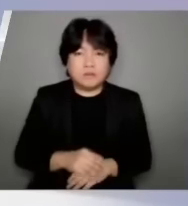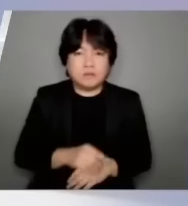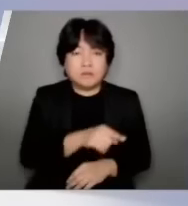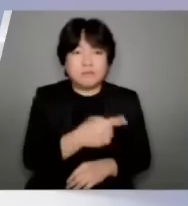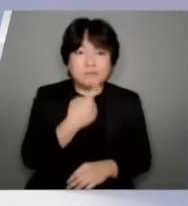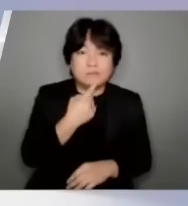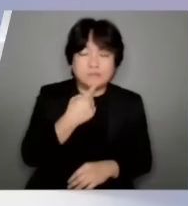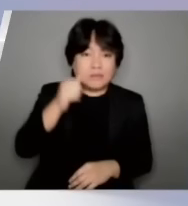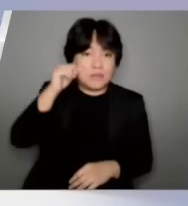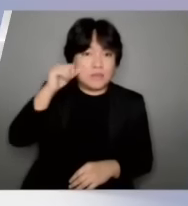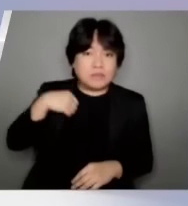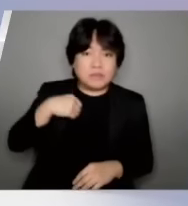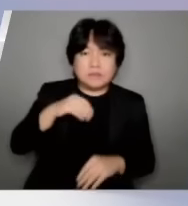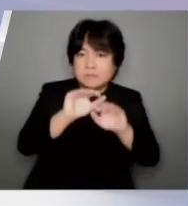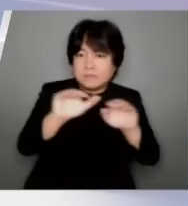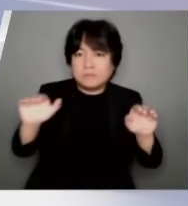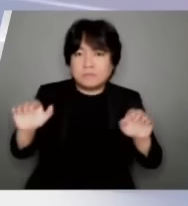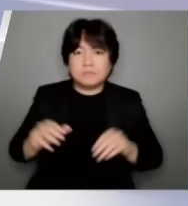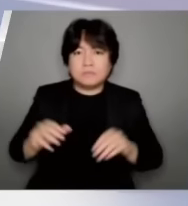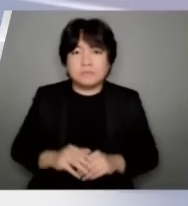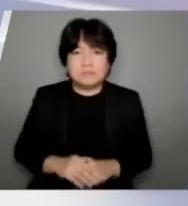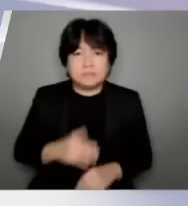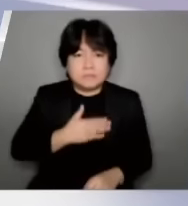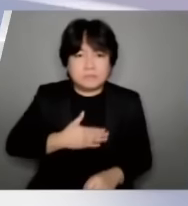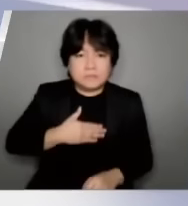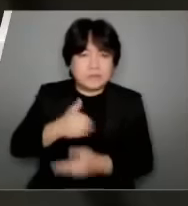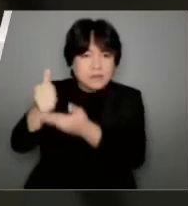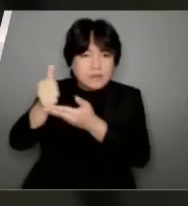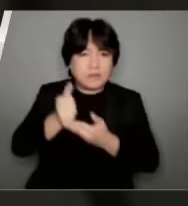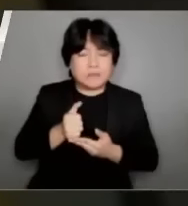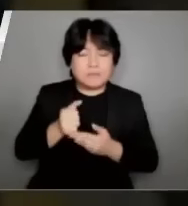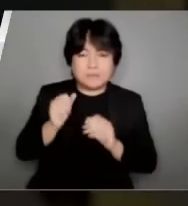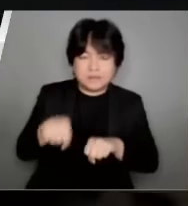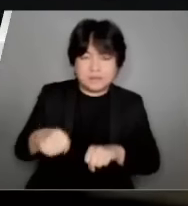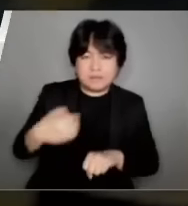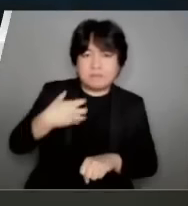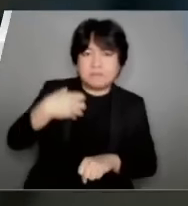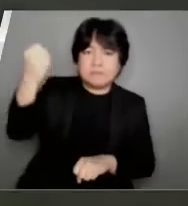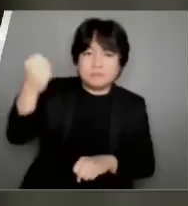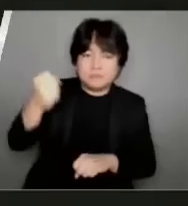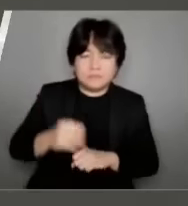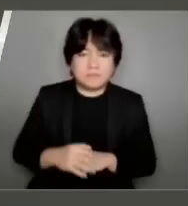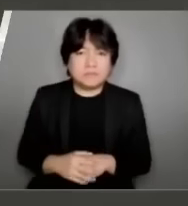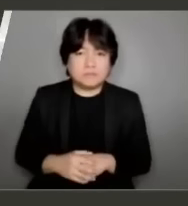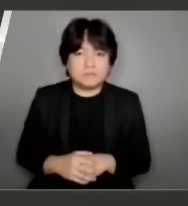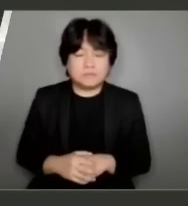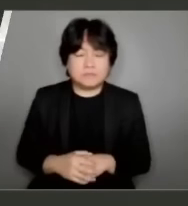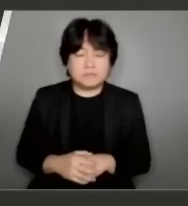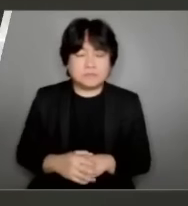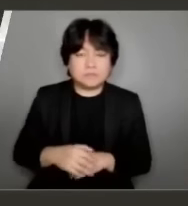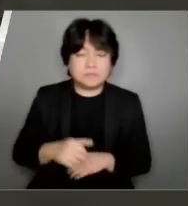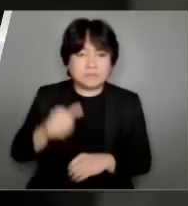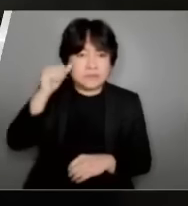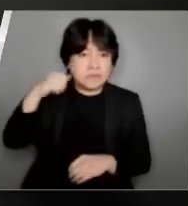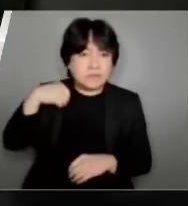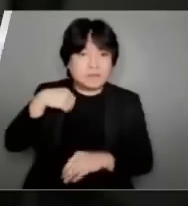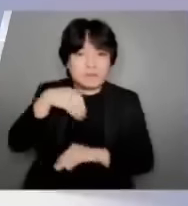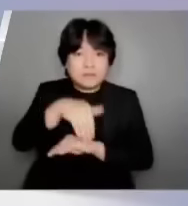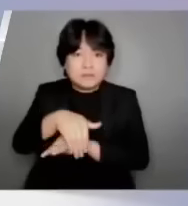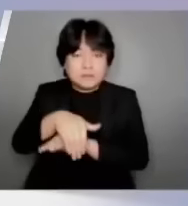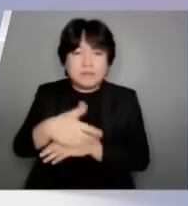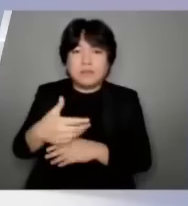pwede niyong makatulong na ma-rescue kami? Ano ang kailangan namin? Hanggang kagabi o alas 3 ng hapon doon, wala pa rin daw